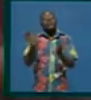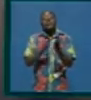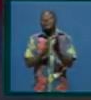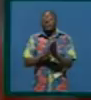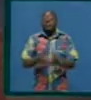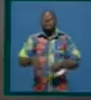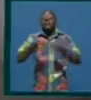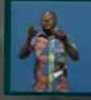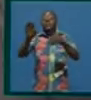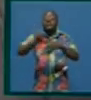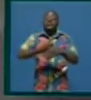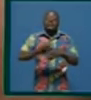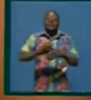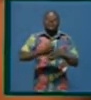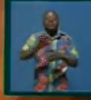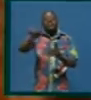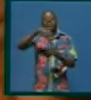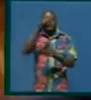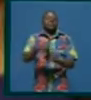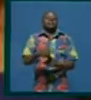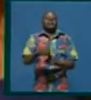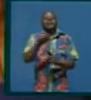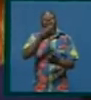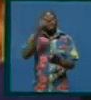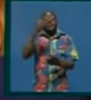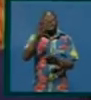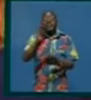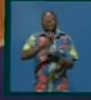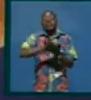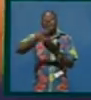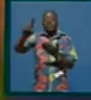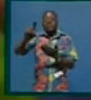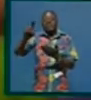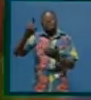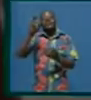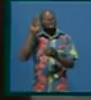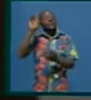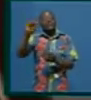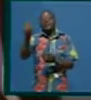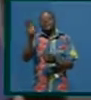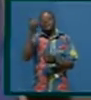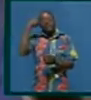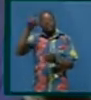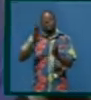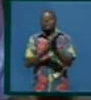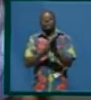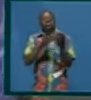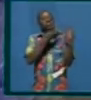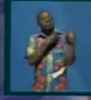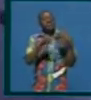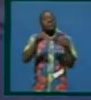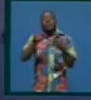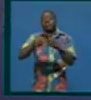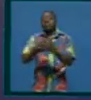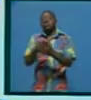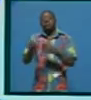un exercice pour ce type de situation 6 semaines plus tôt. Il s'agit de la 6e fusillade dans un établissement scolaire depuis le début de l'année aux